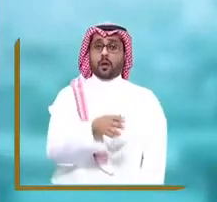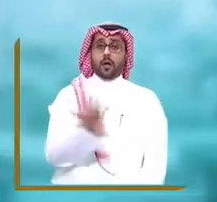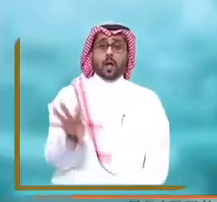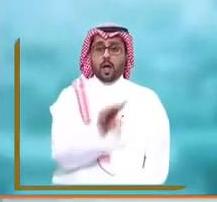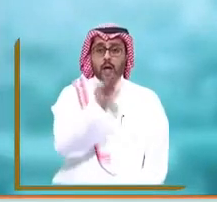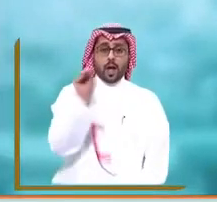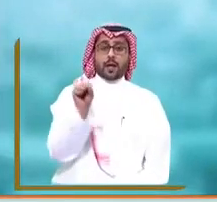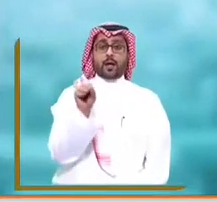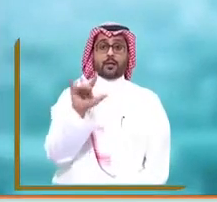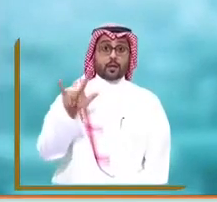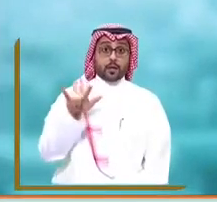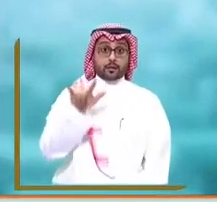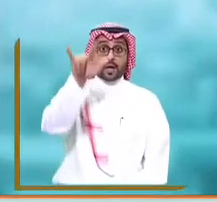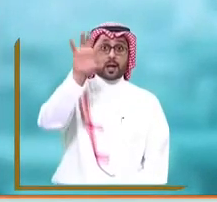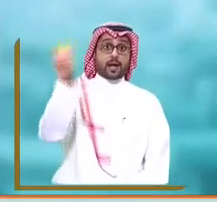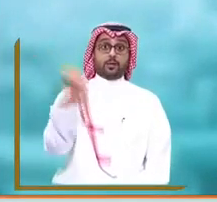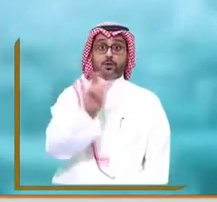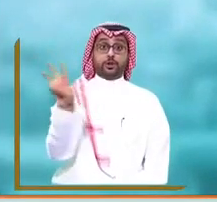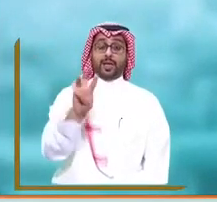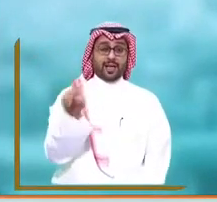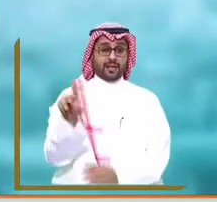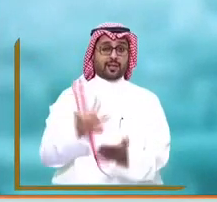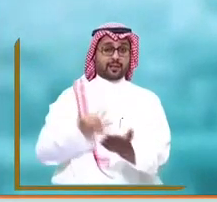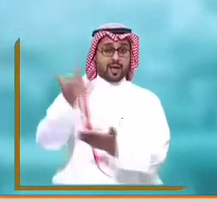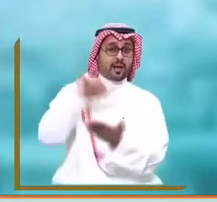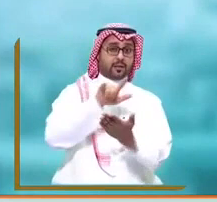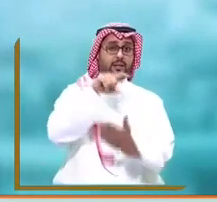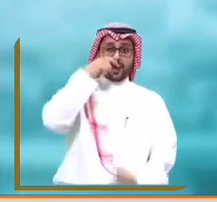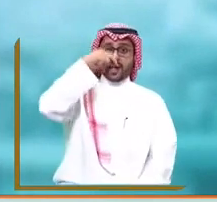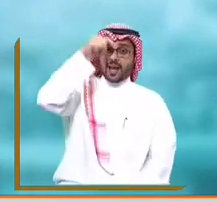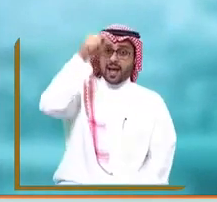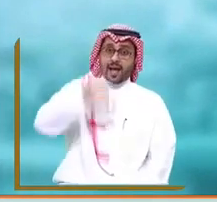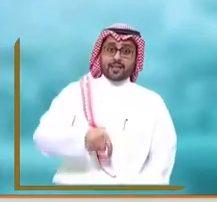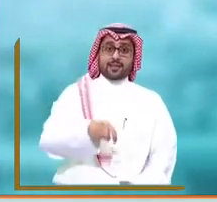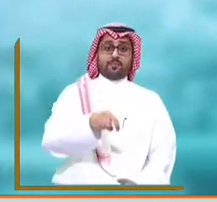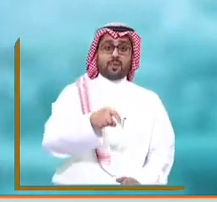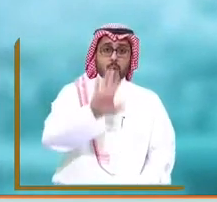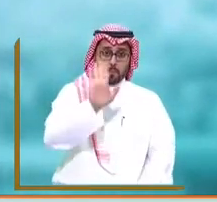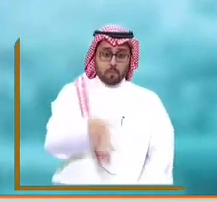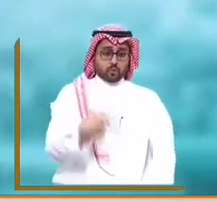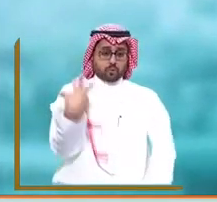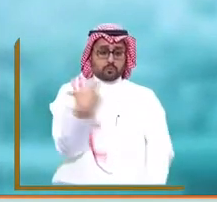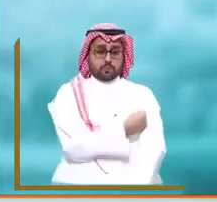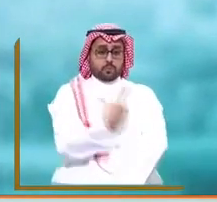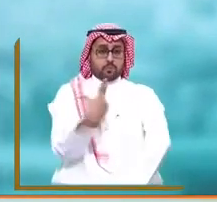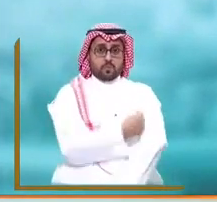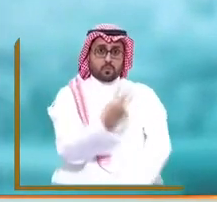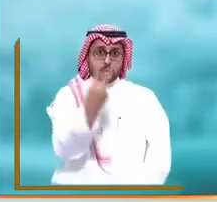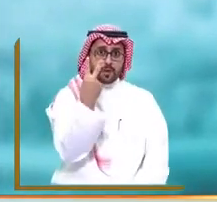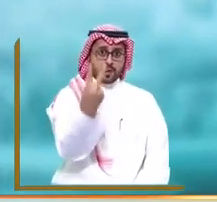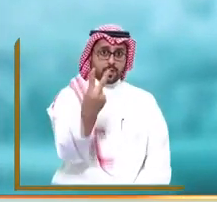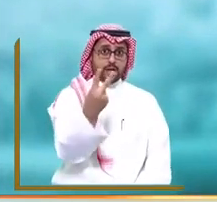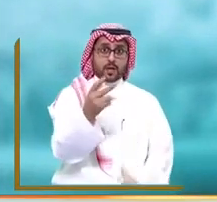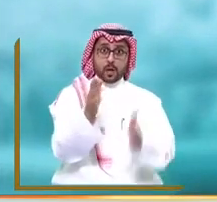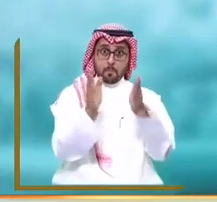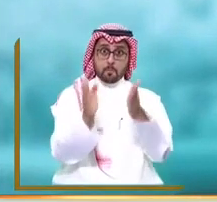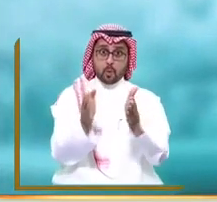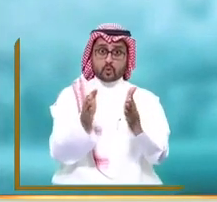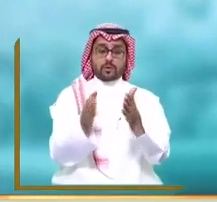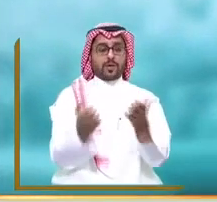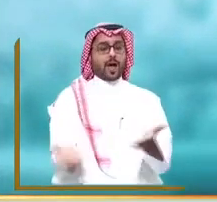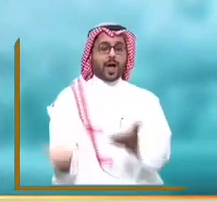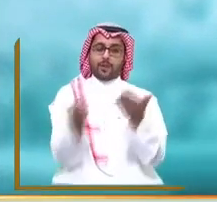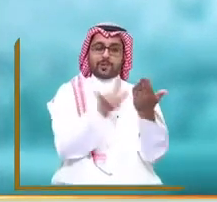حددت الهيئة العامة للطيران المدني شرط تلقي كامل الجرعات للقاحات المضادة لفيروس كورونا المعتمدة